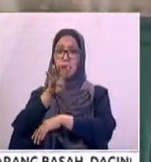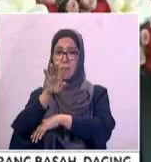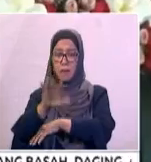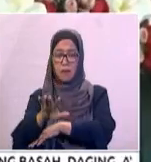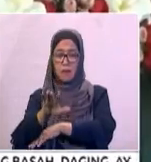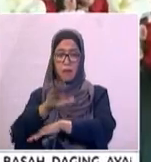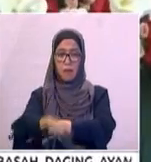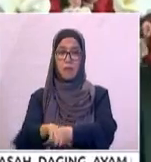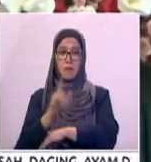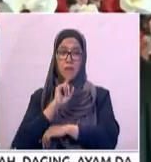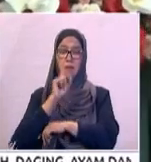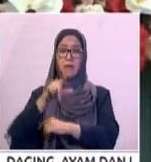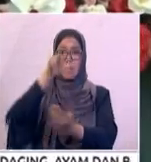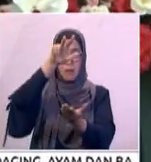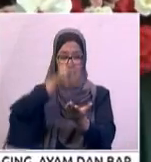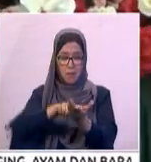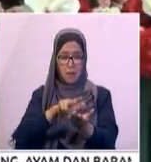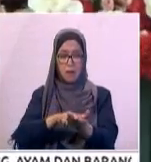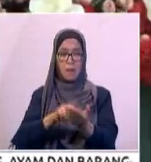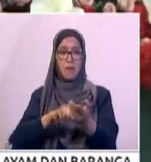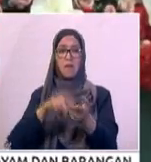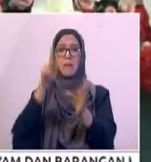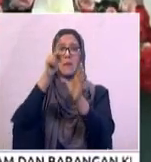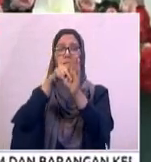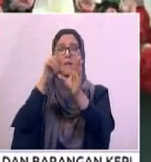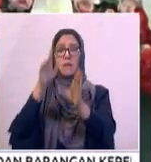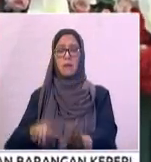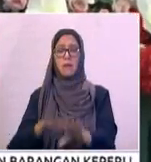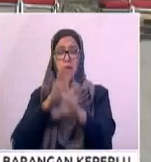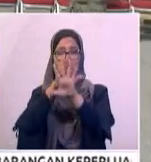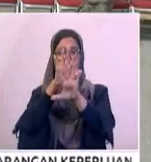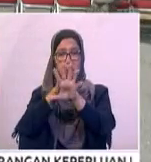of participants in a patriotic readathon relay.